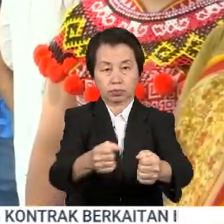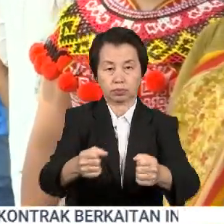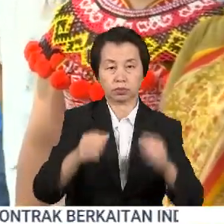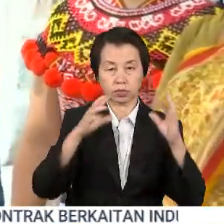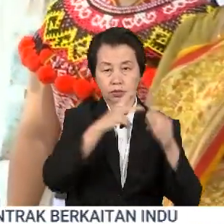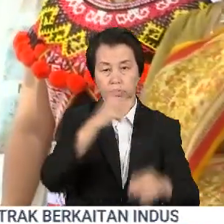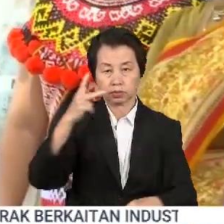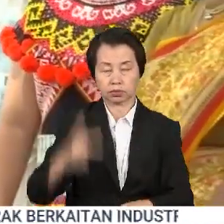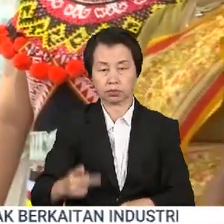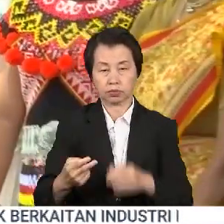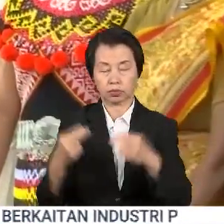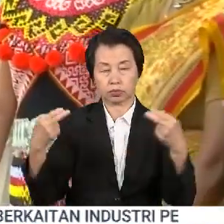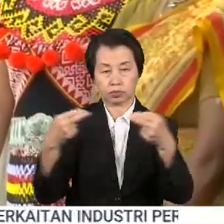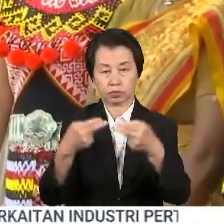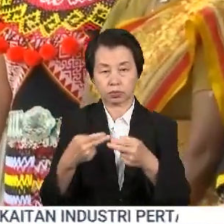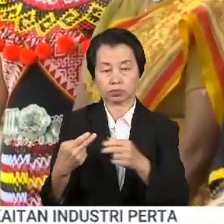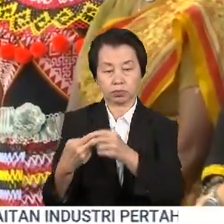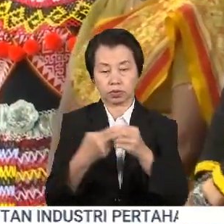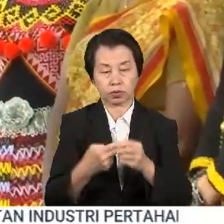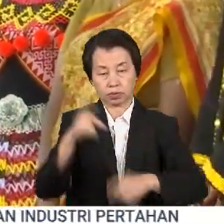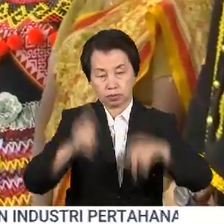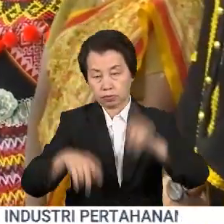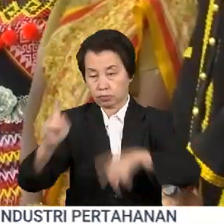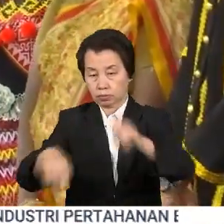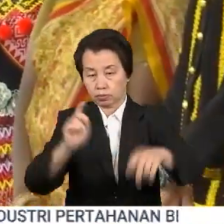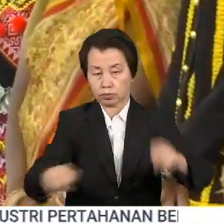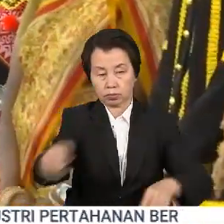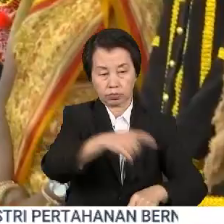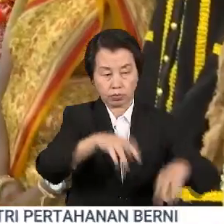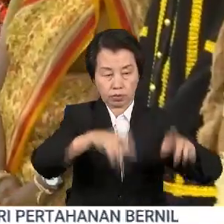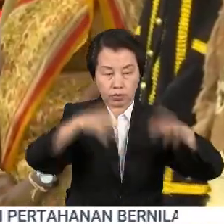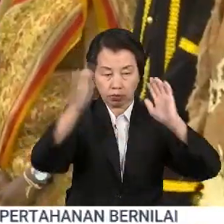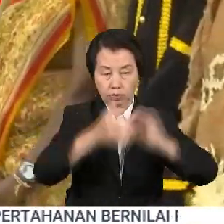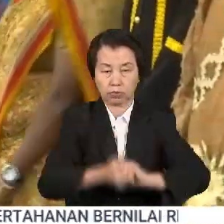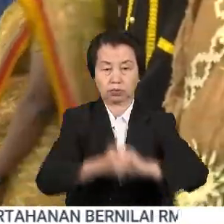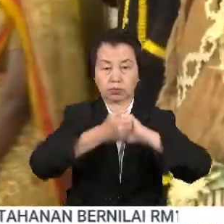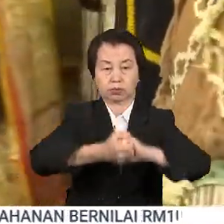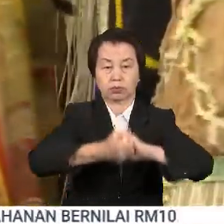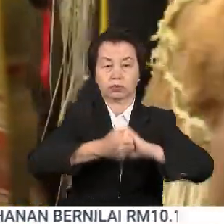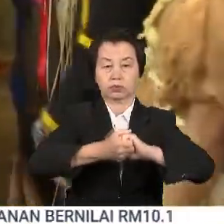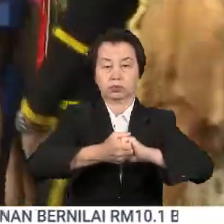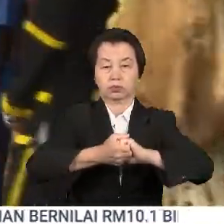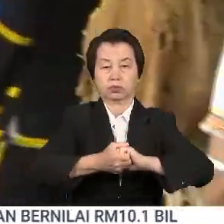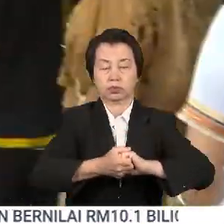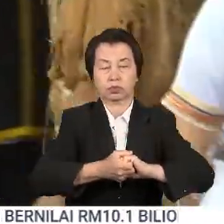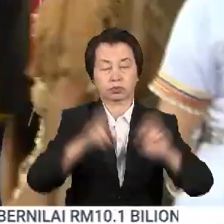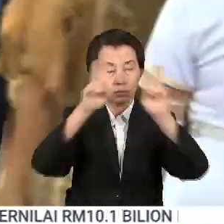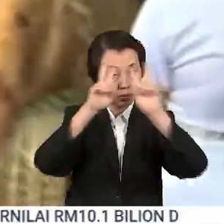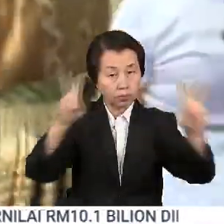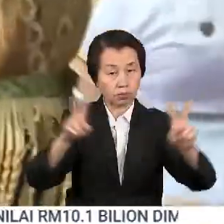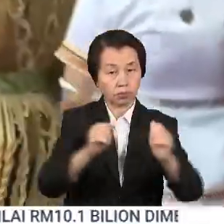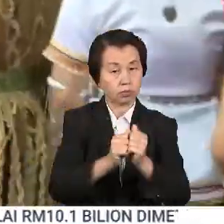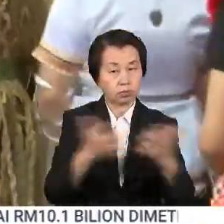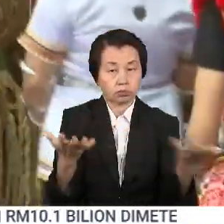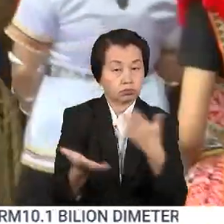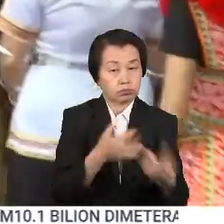hubungan perpaduan dalam kepelbagaian antara rakyat Malaysia terjalin kukuh, aman dan damai tanpa